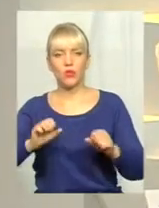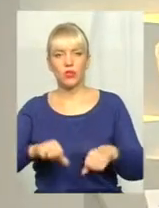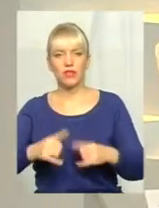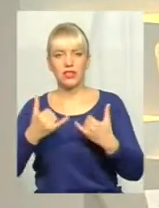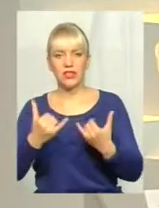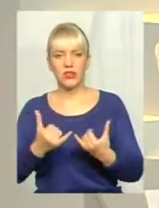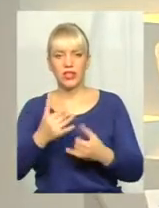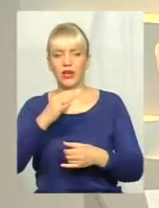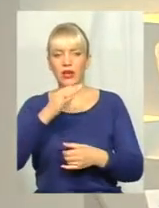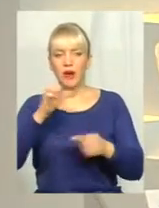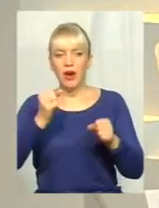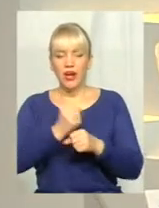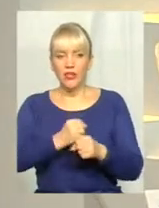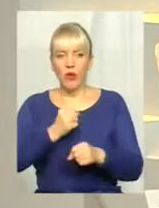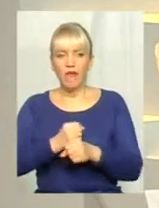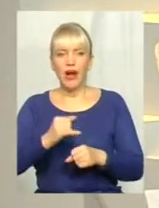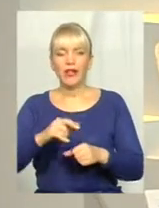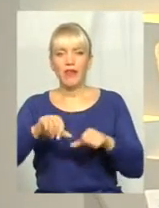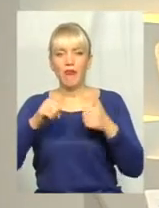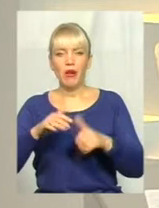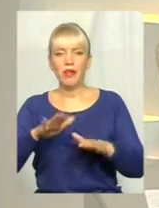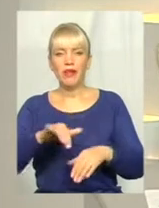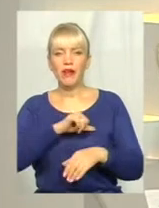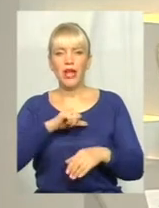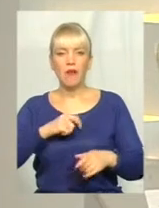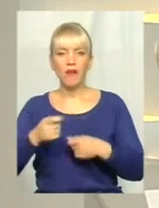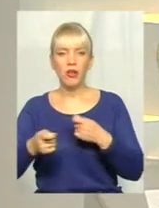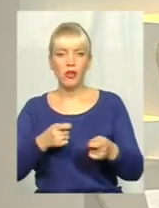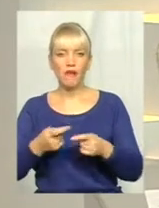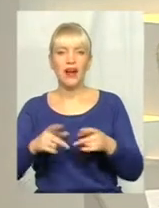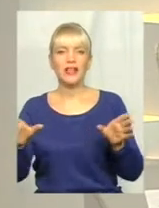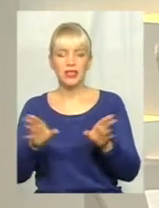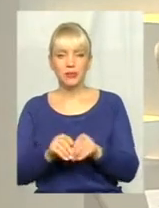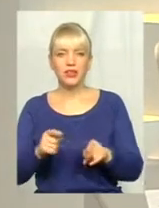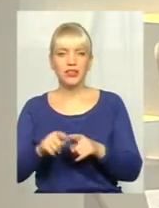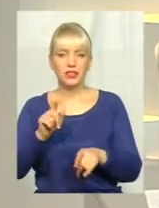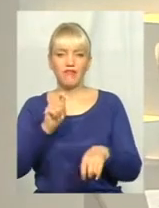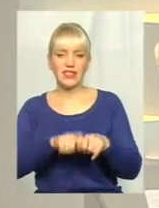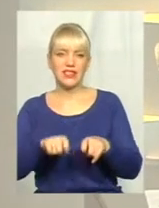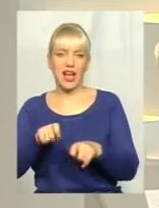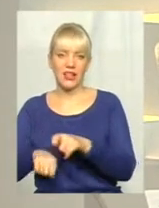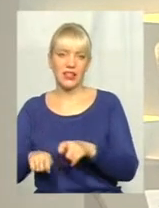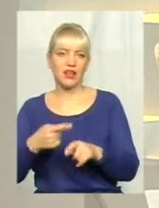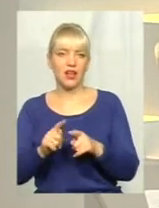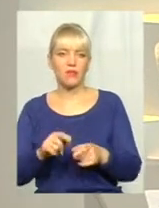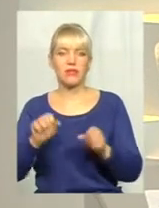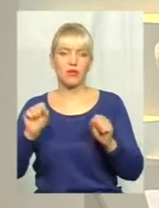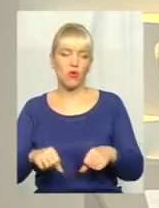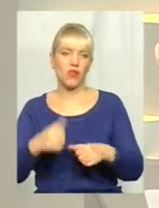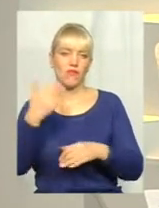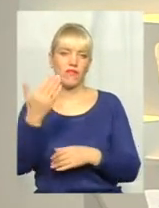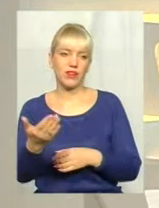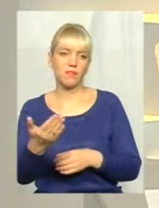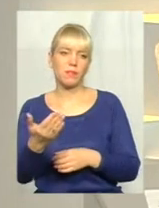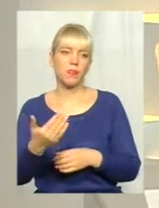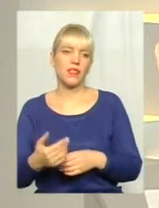сьогодні працювати і в органах місцевого самоврядування, і спільно з фіскальниками, змогли ви,